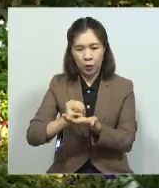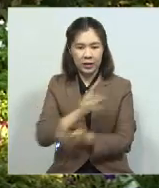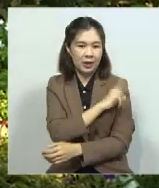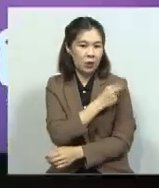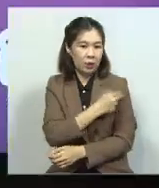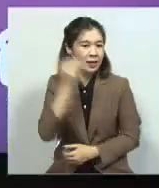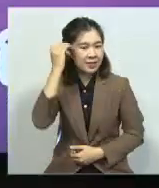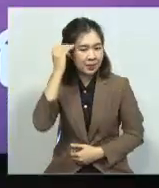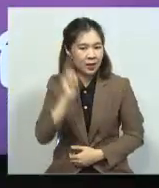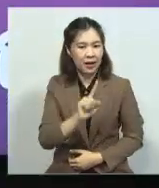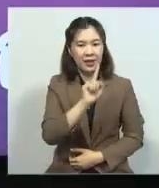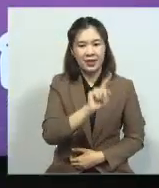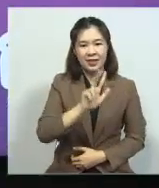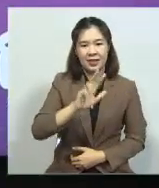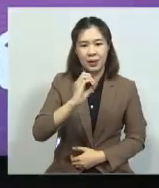าเลขที่บัญชี